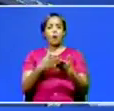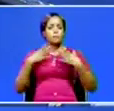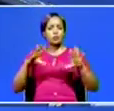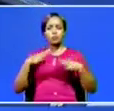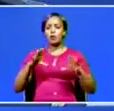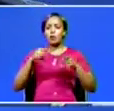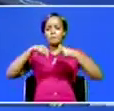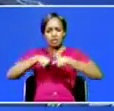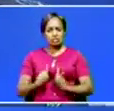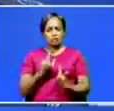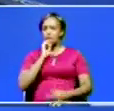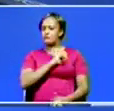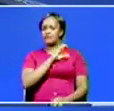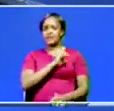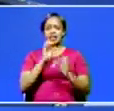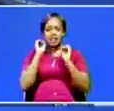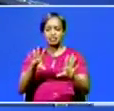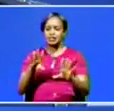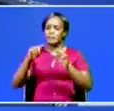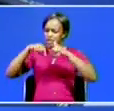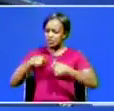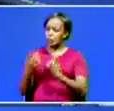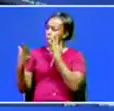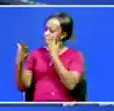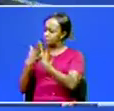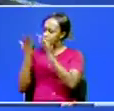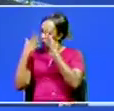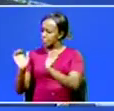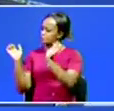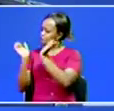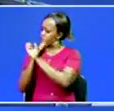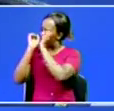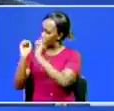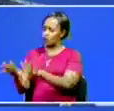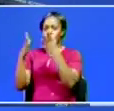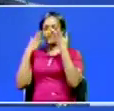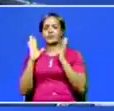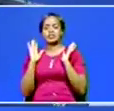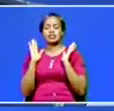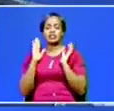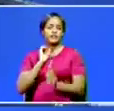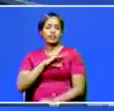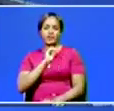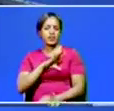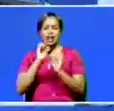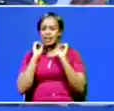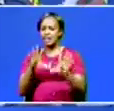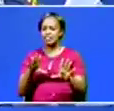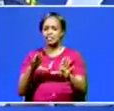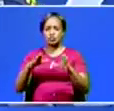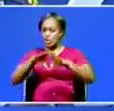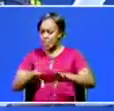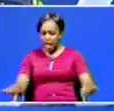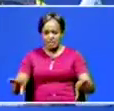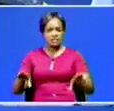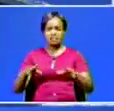Mimi waweza naenda jela masiendi, waweza nitashtakiwa, siwaogopi. Tuta na si wote. Waizi tunangoa. Huyo Abdi, sijui huyo leo alienda kufanya